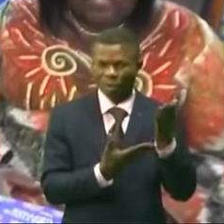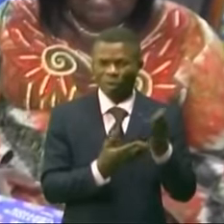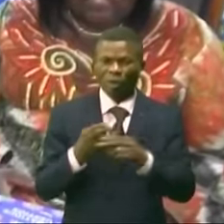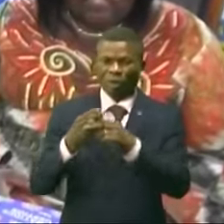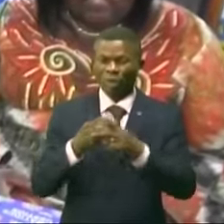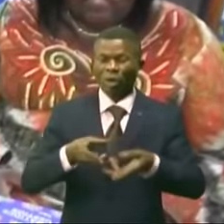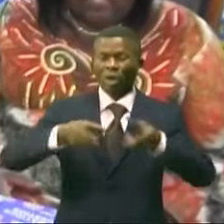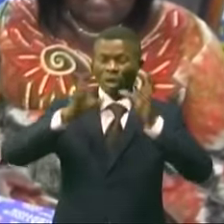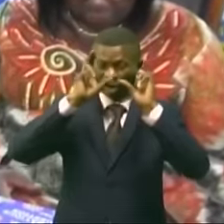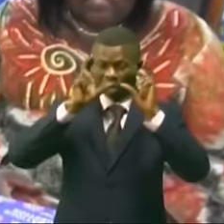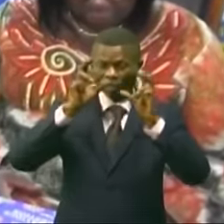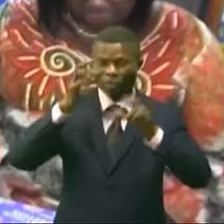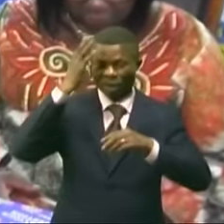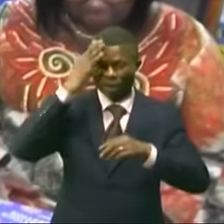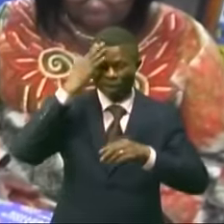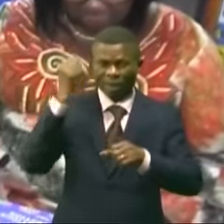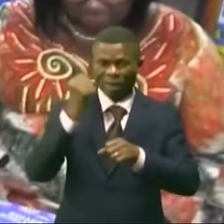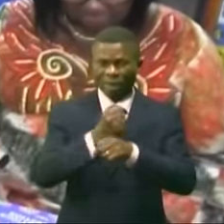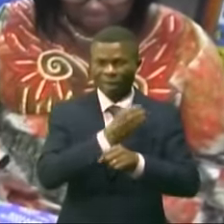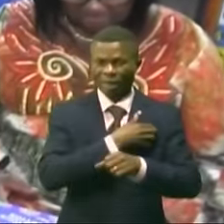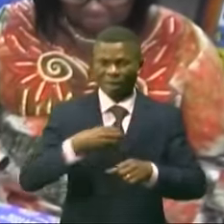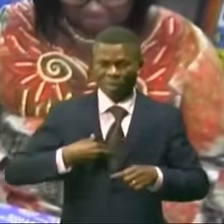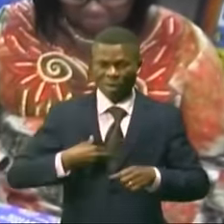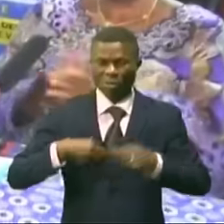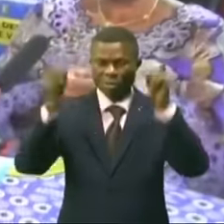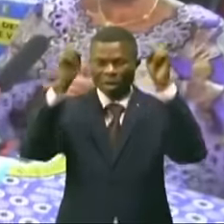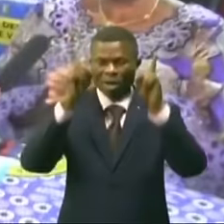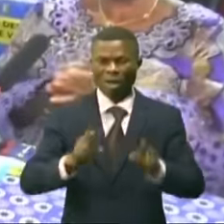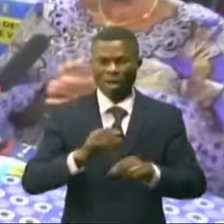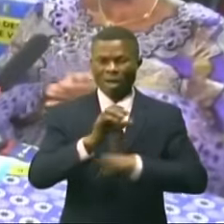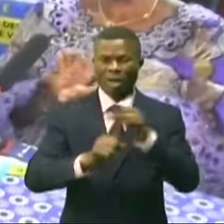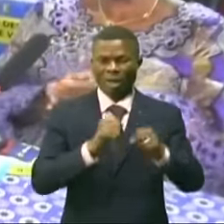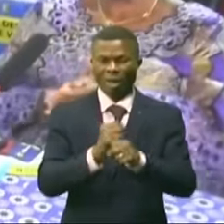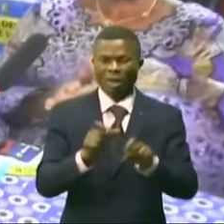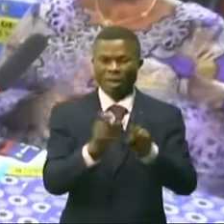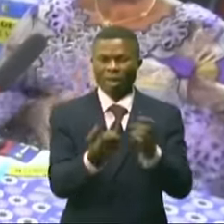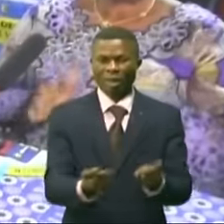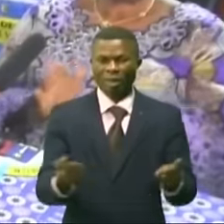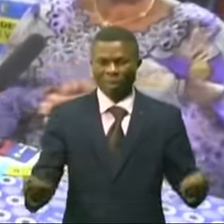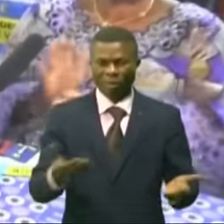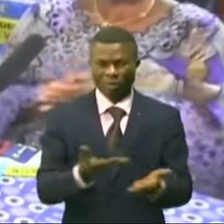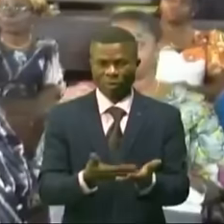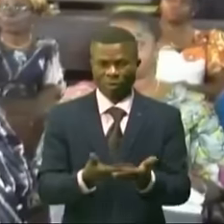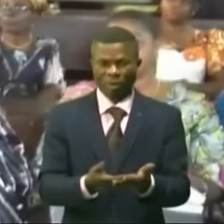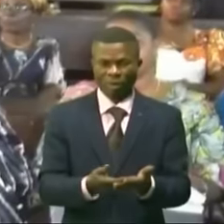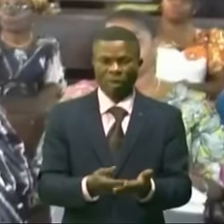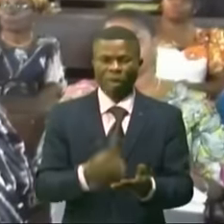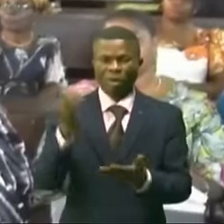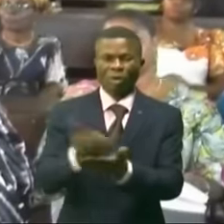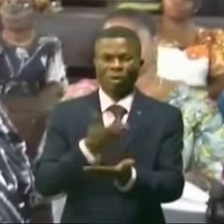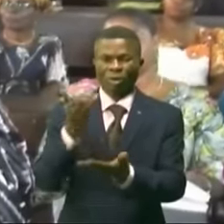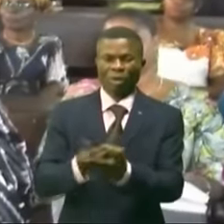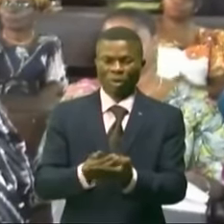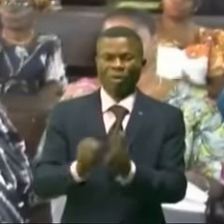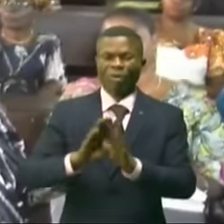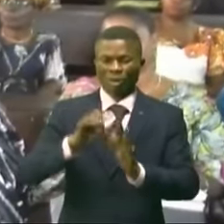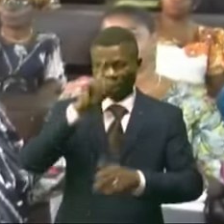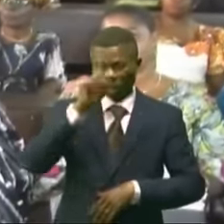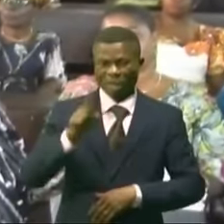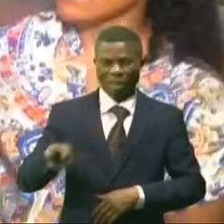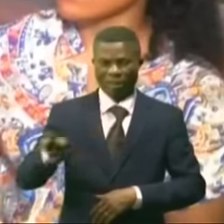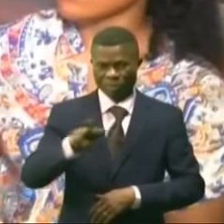la conscience des femmes africaines en général et Congolaises en particulier pour l'exploitation de leurs talent